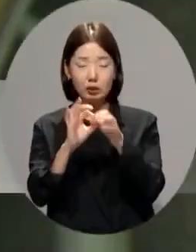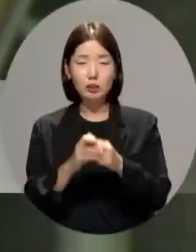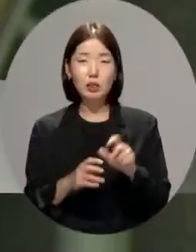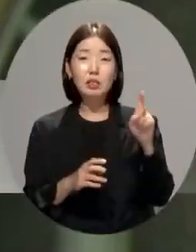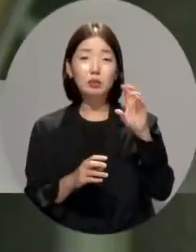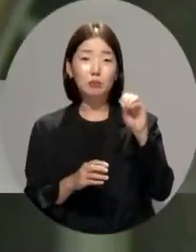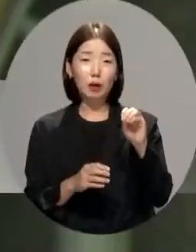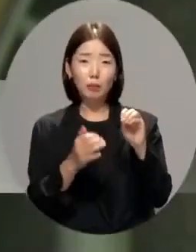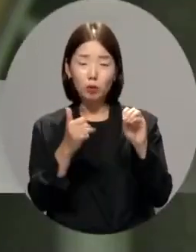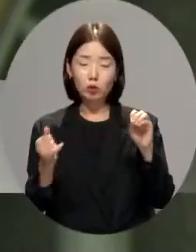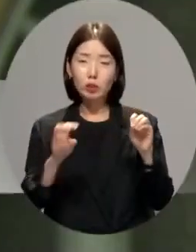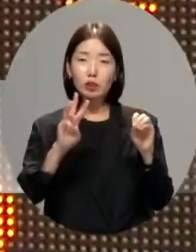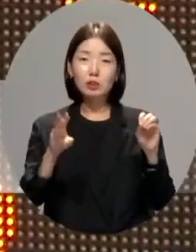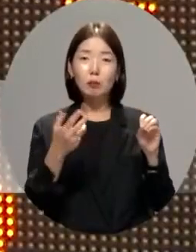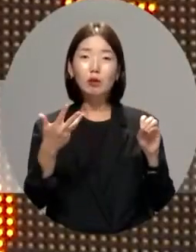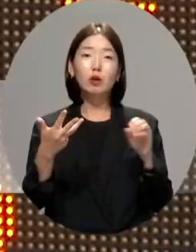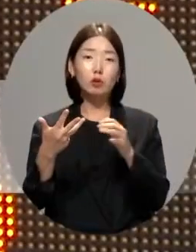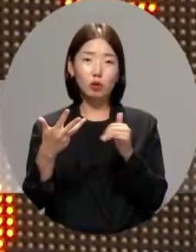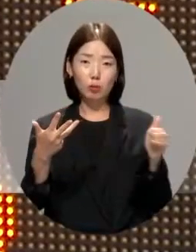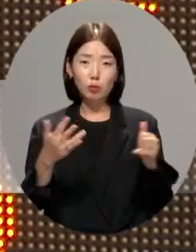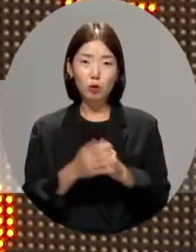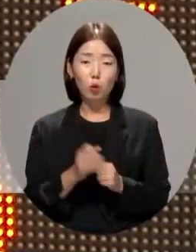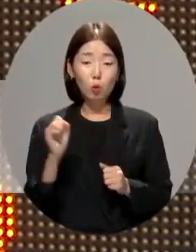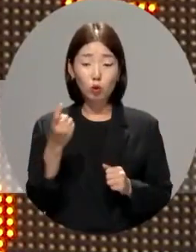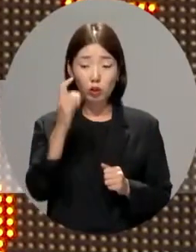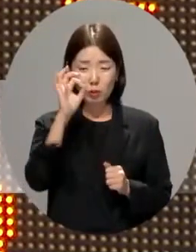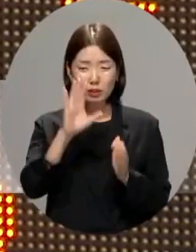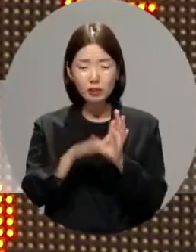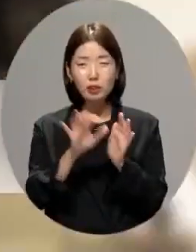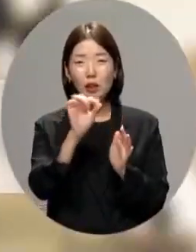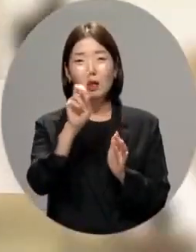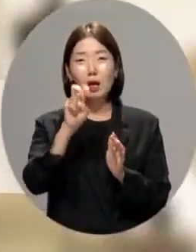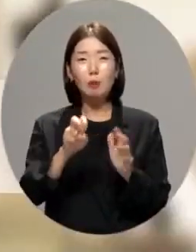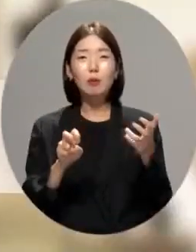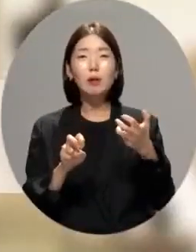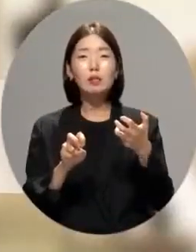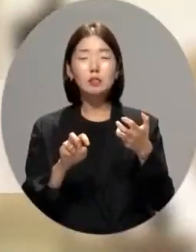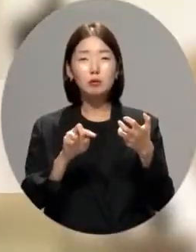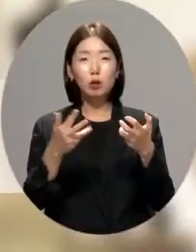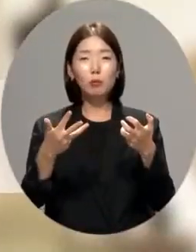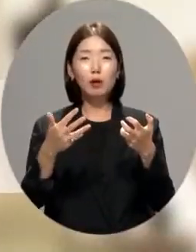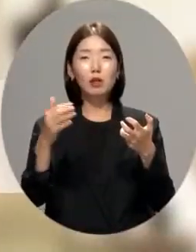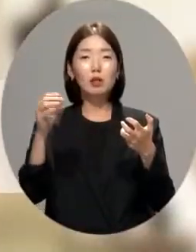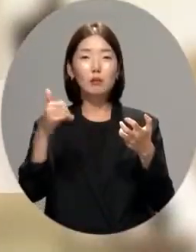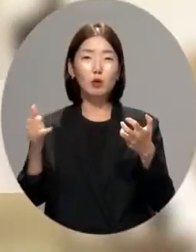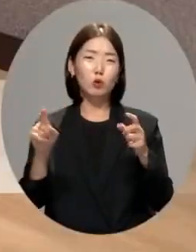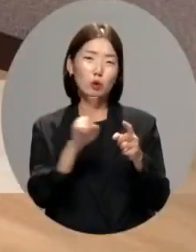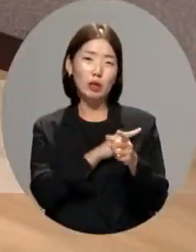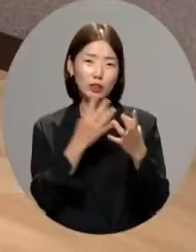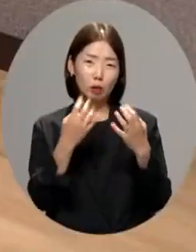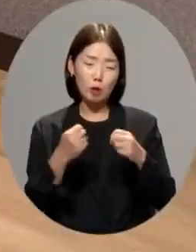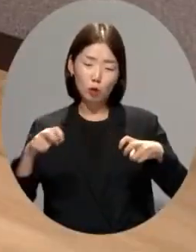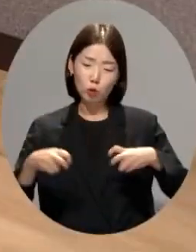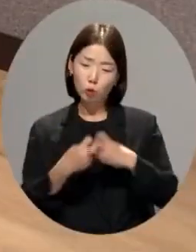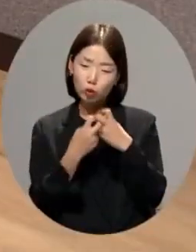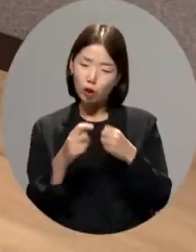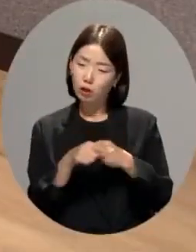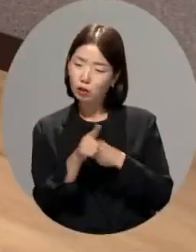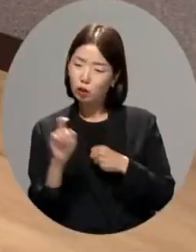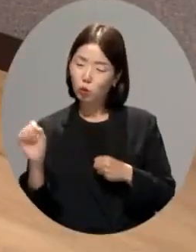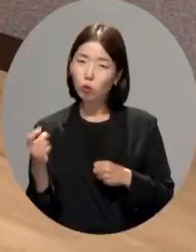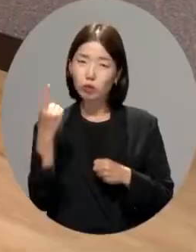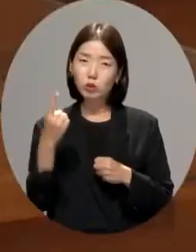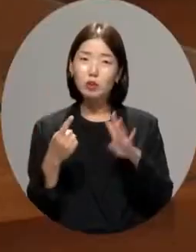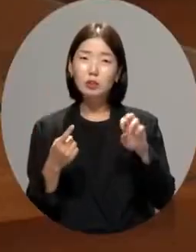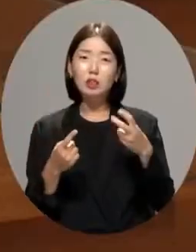10만명당 308명이며 원인으로는 암이 80.8명으로 가장 많았고 교통사고 등 외부